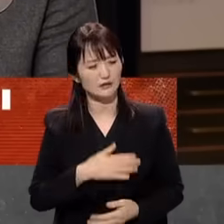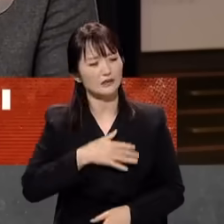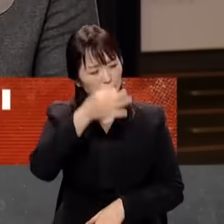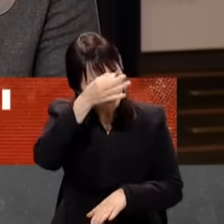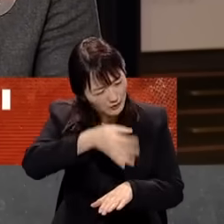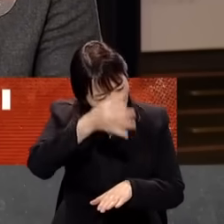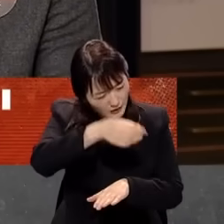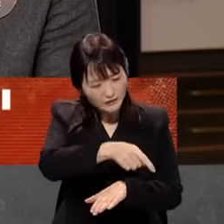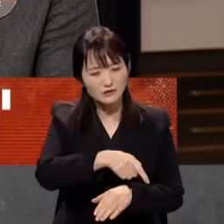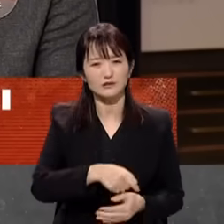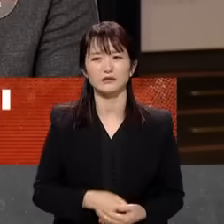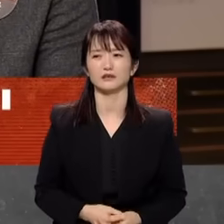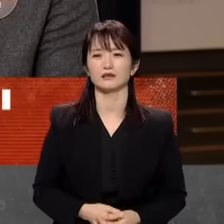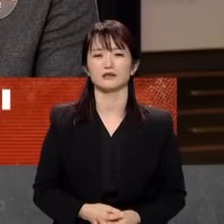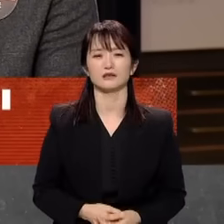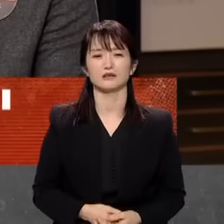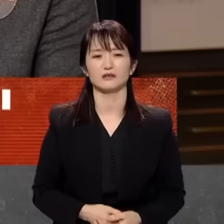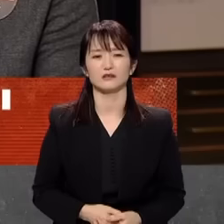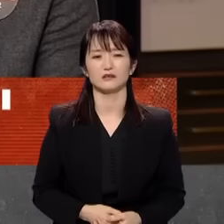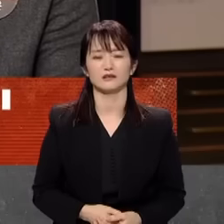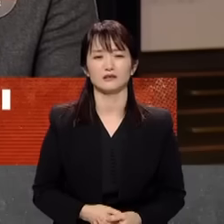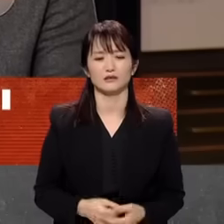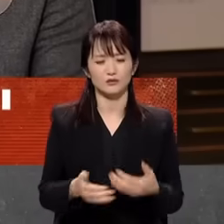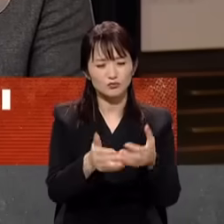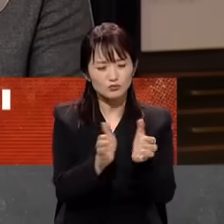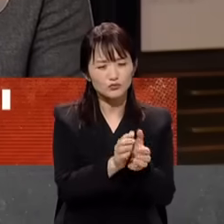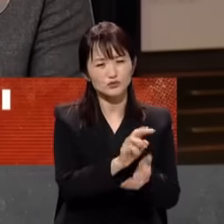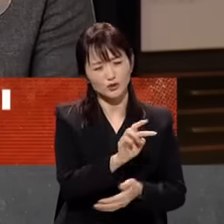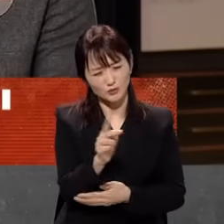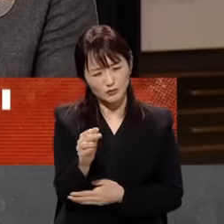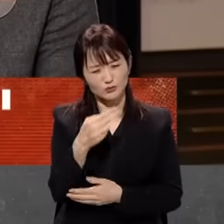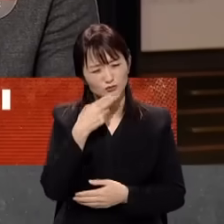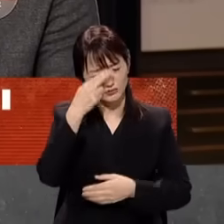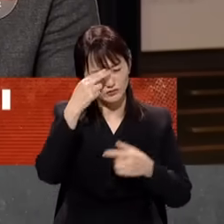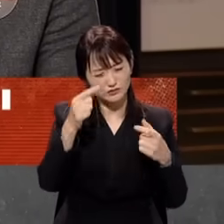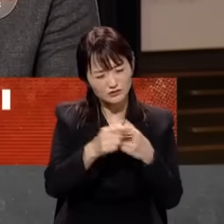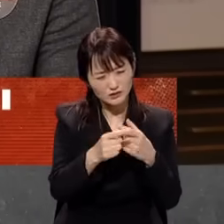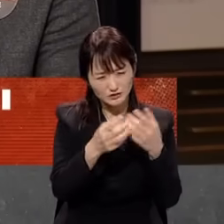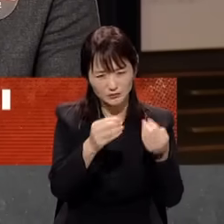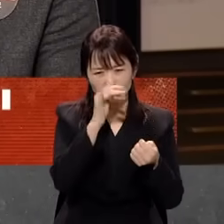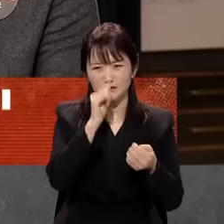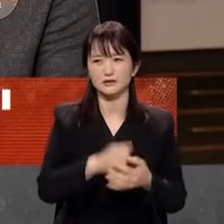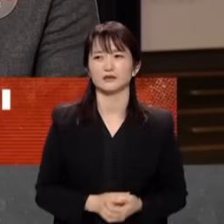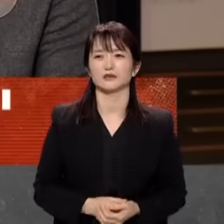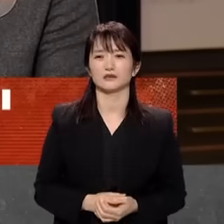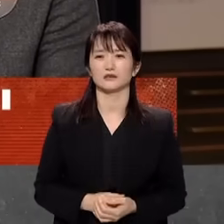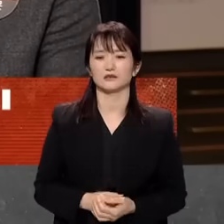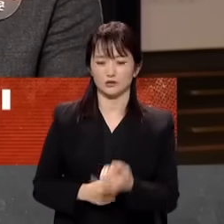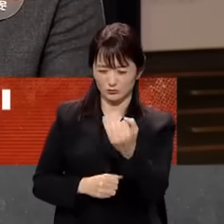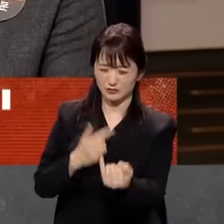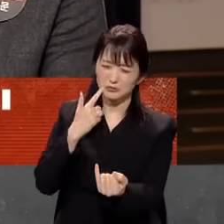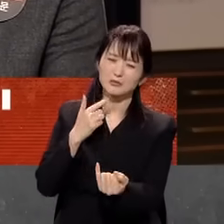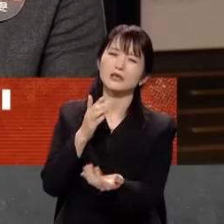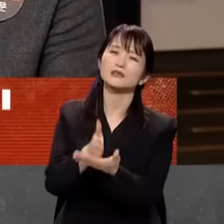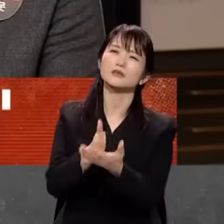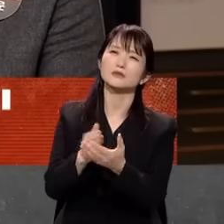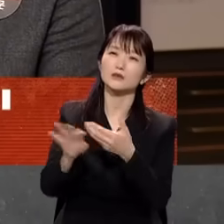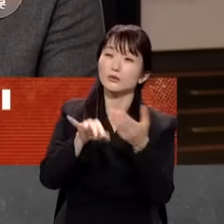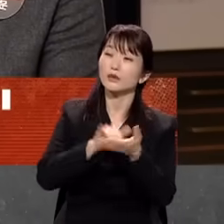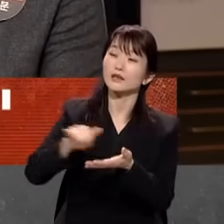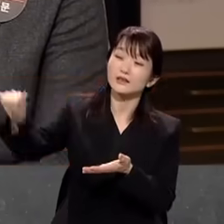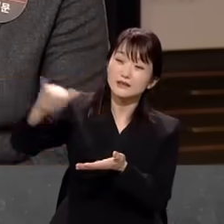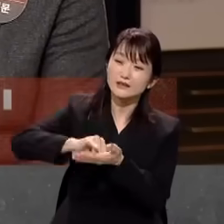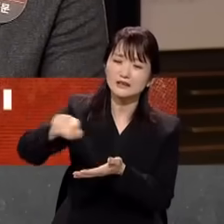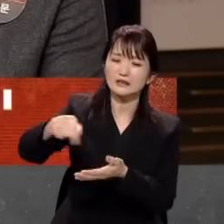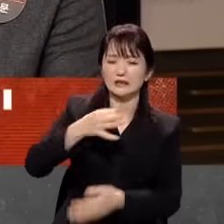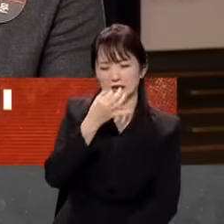그랬잖아. 야, 한참 부서운 경우 술자리 많았을 텐데. 야, 그리고 성장 부러워할 거 하나도 없어. 야, 그 외국 갔다 왔다는 거? 야,